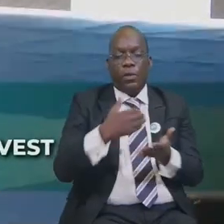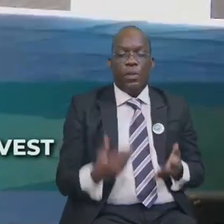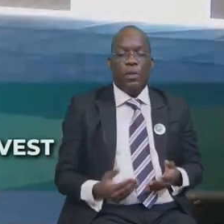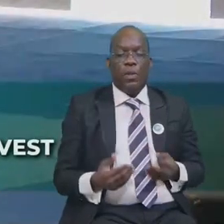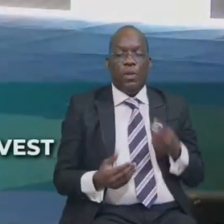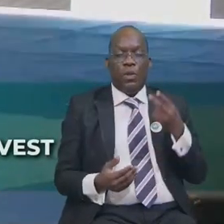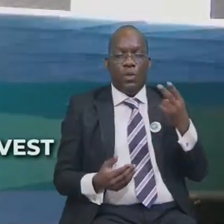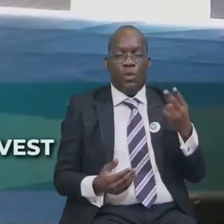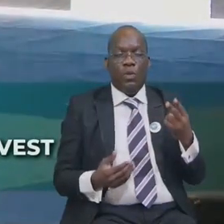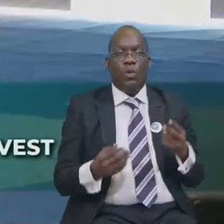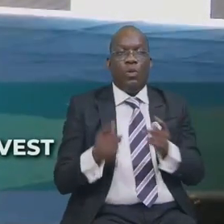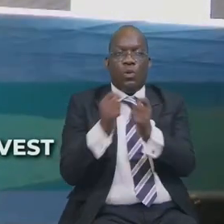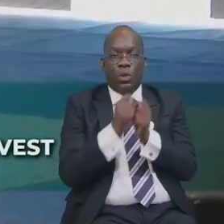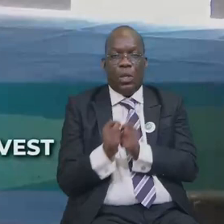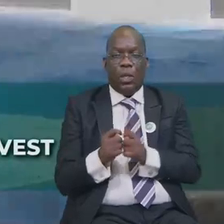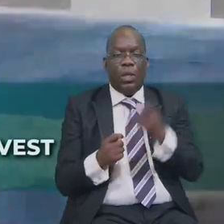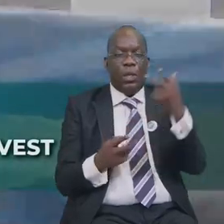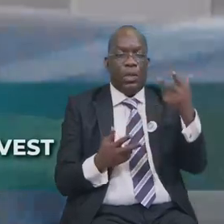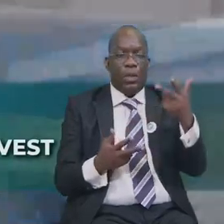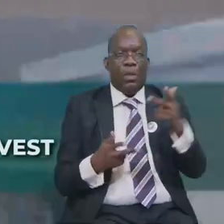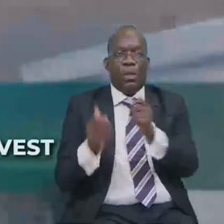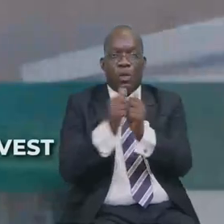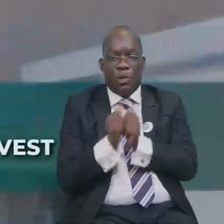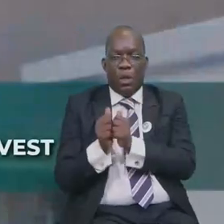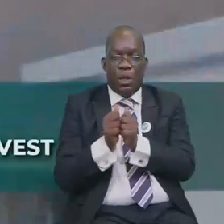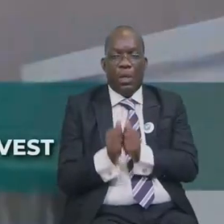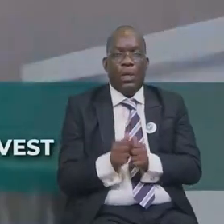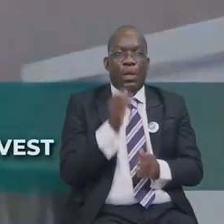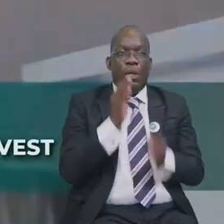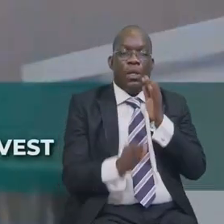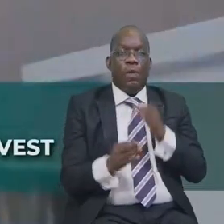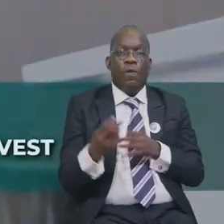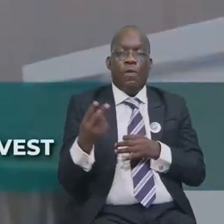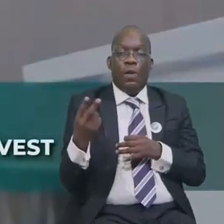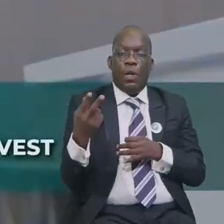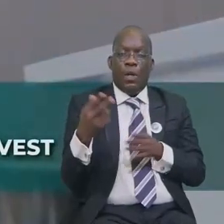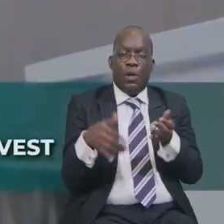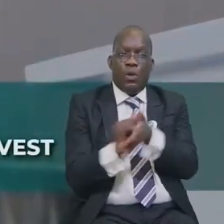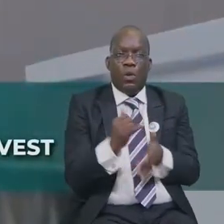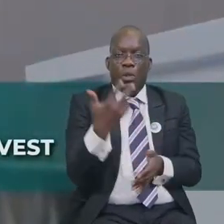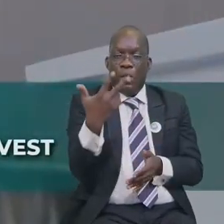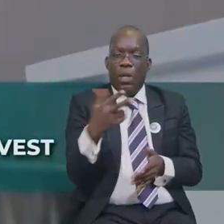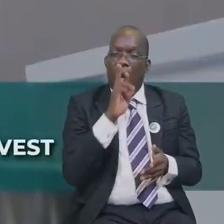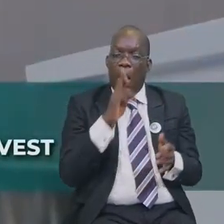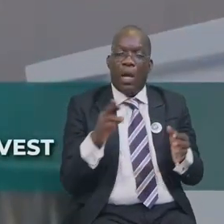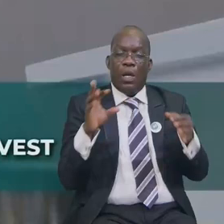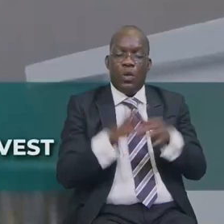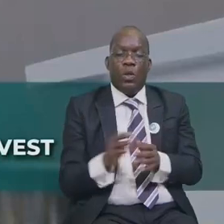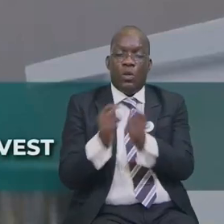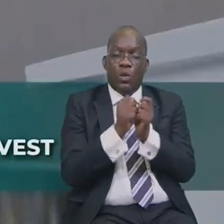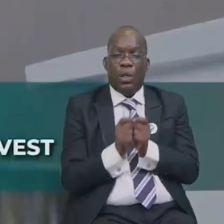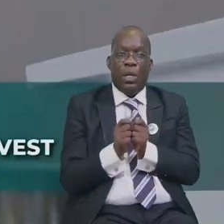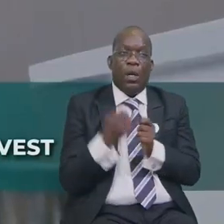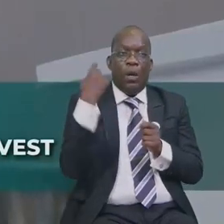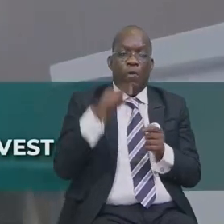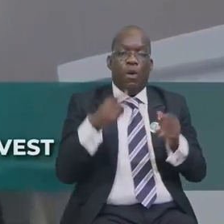Deux ensemble, trois ensemble. Si c'est trois qui se mettent ensemble pour la moisson de la fin